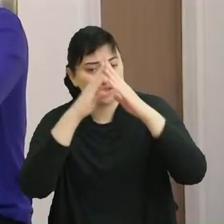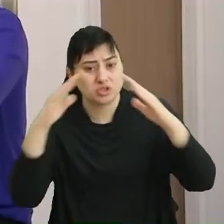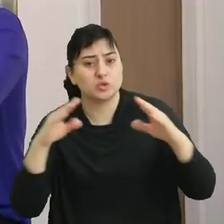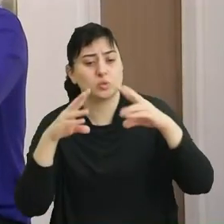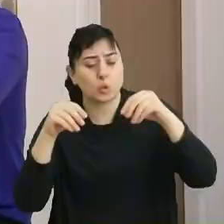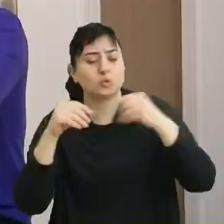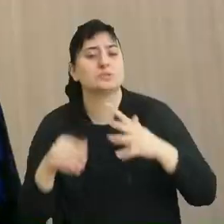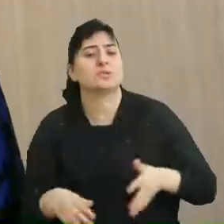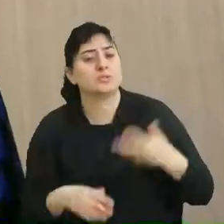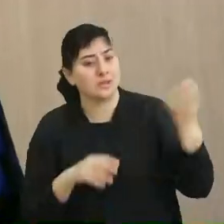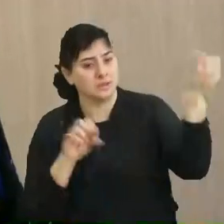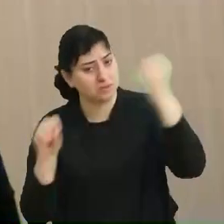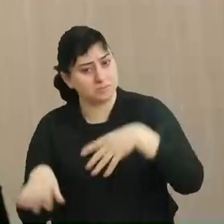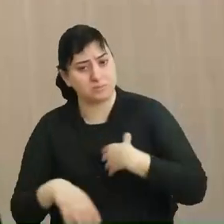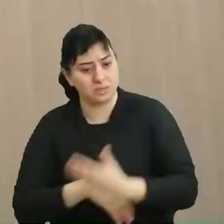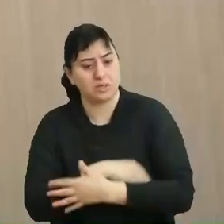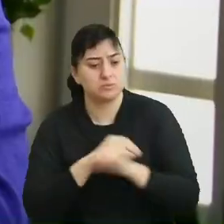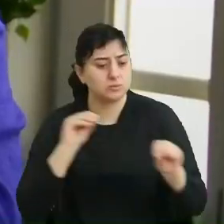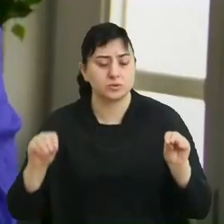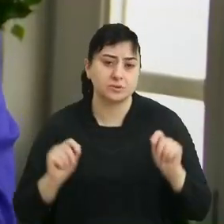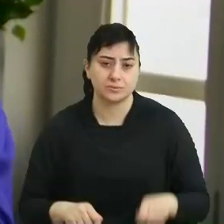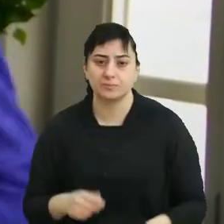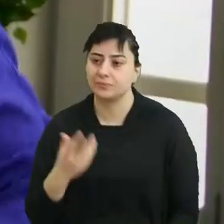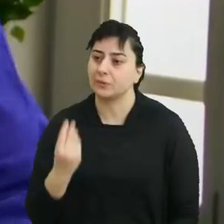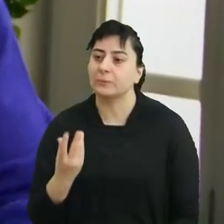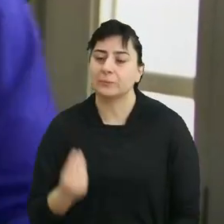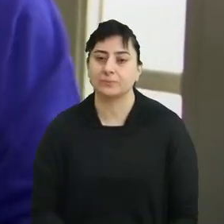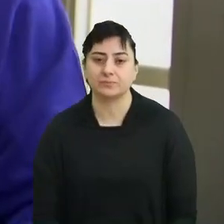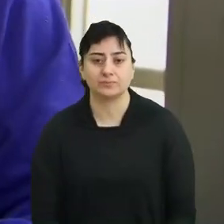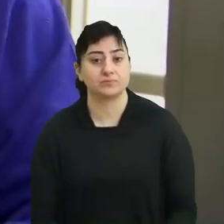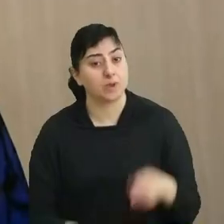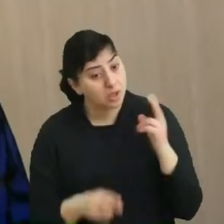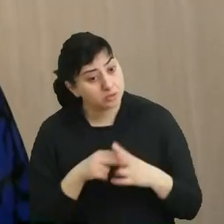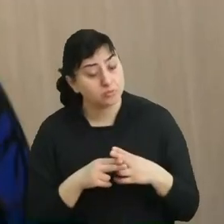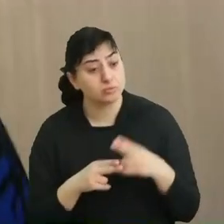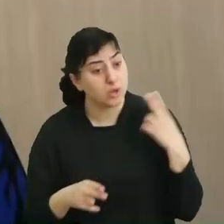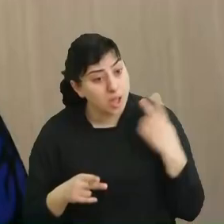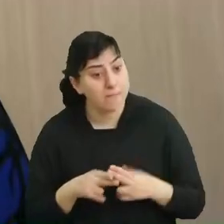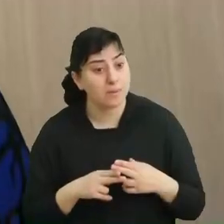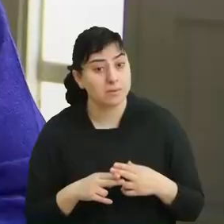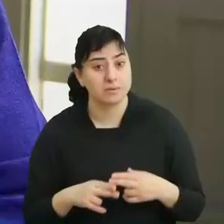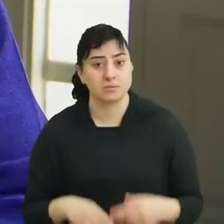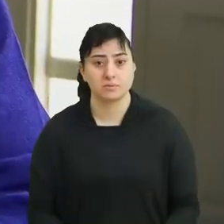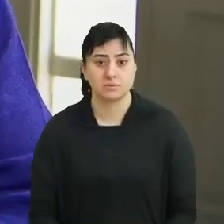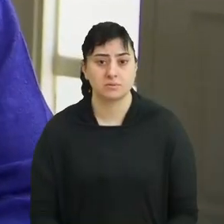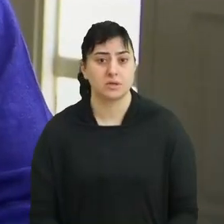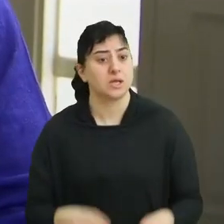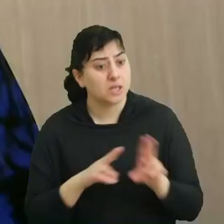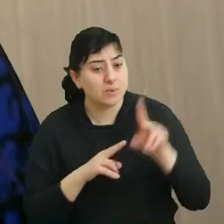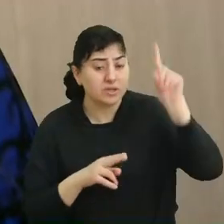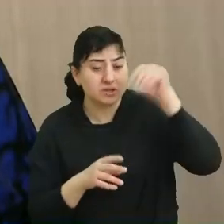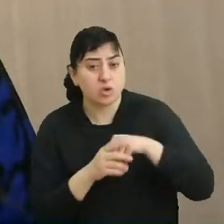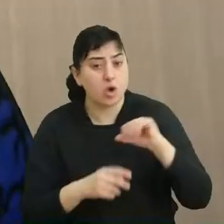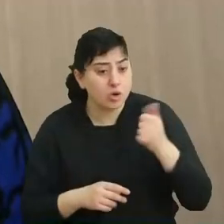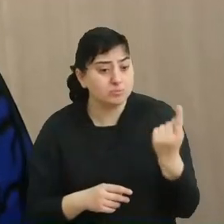tozlansınlar diye almadım ki. İndirsen ben yer bulurum. Tamam Serpil tamam. Hemen diyorum ama bak hemen diyorum. Kemal'im içinden